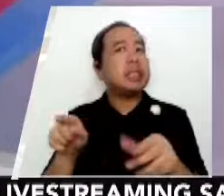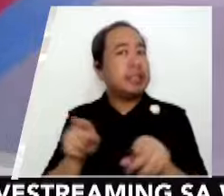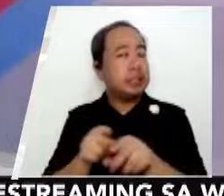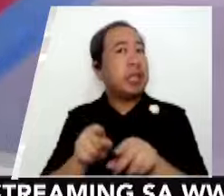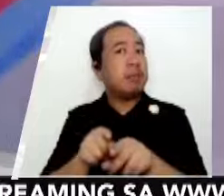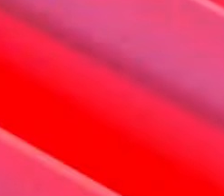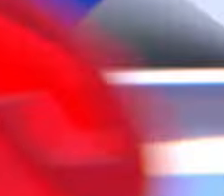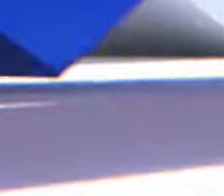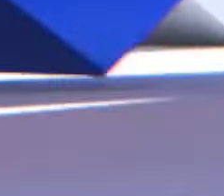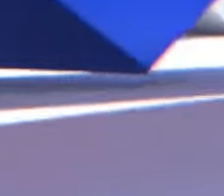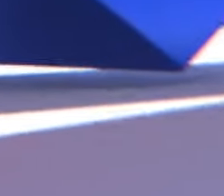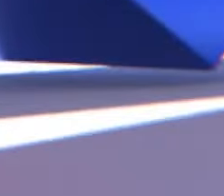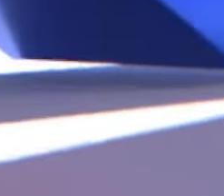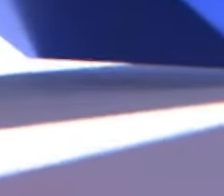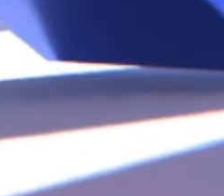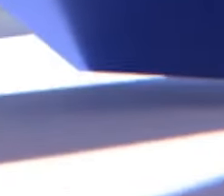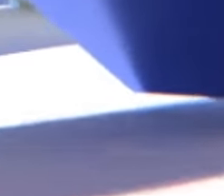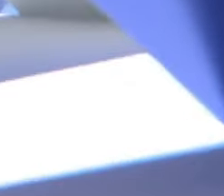Ian Cruz.